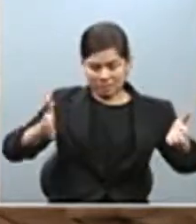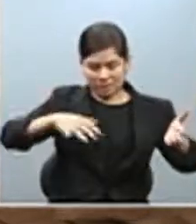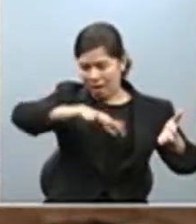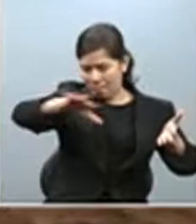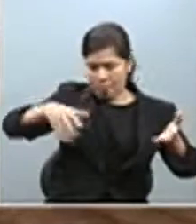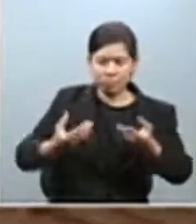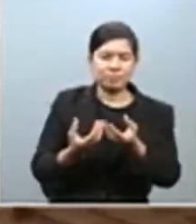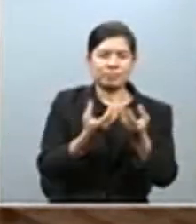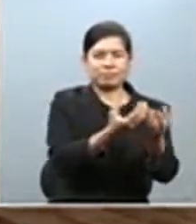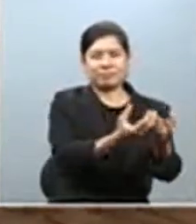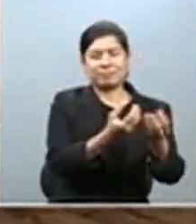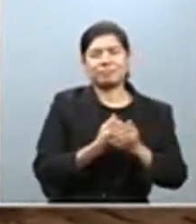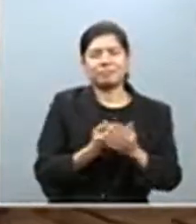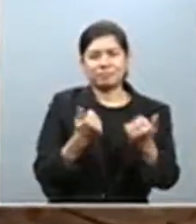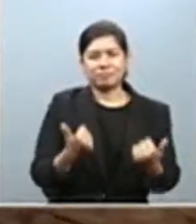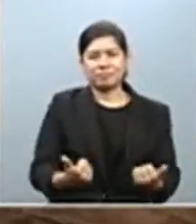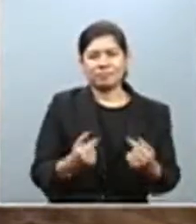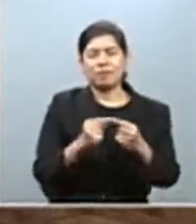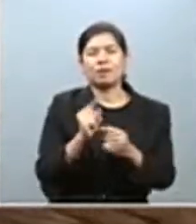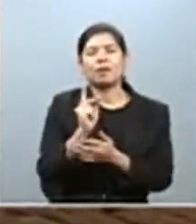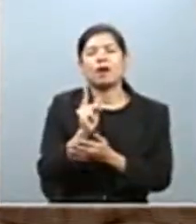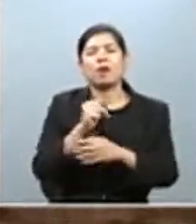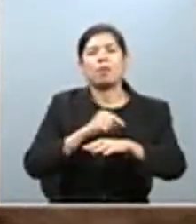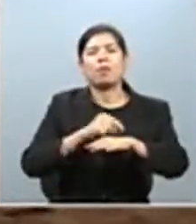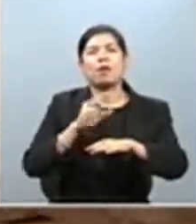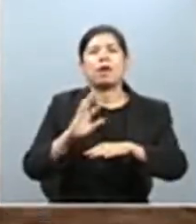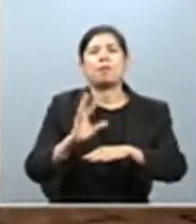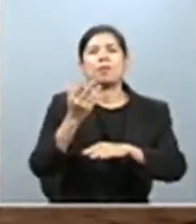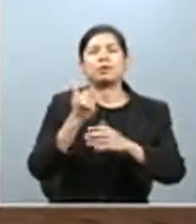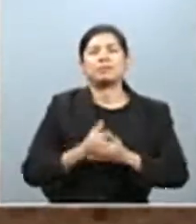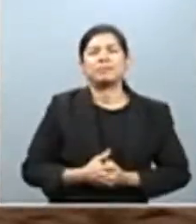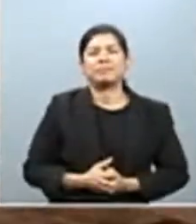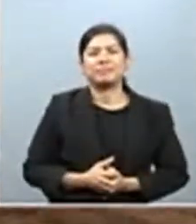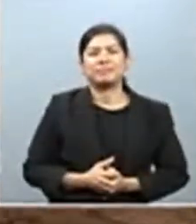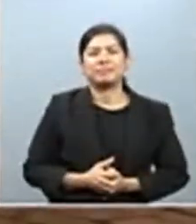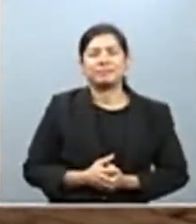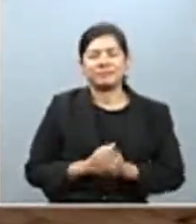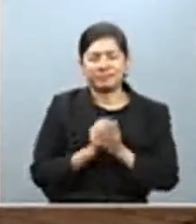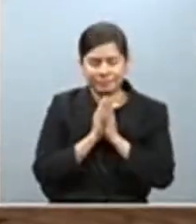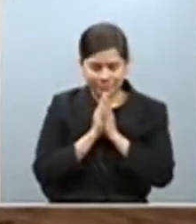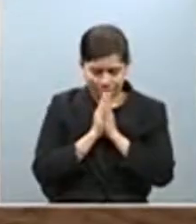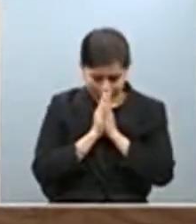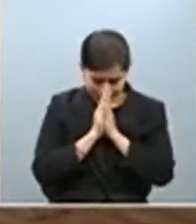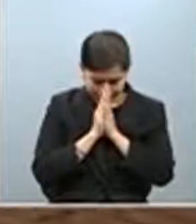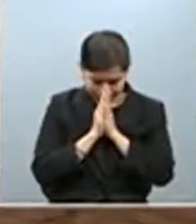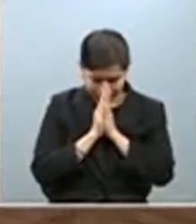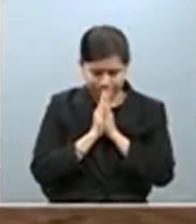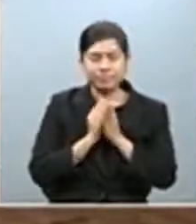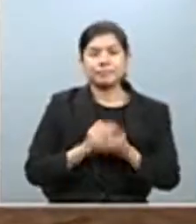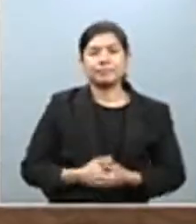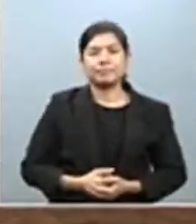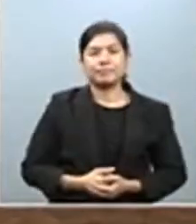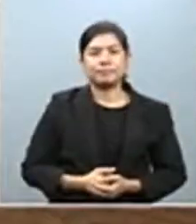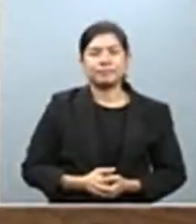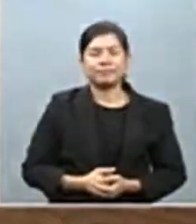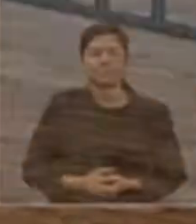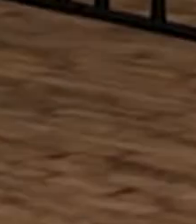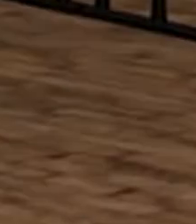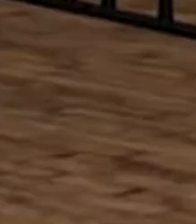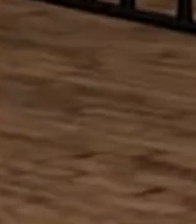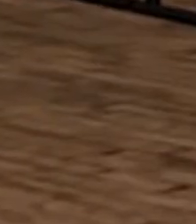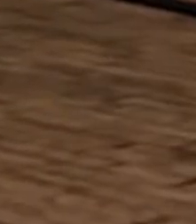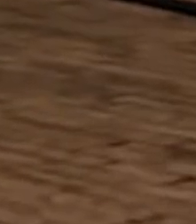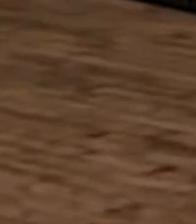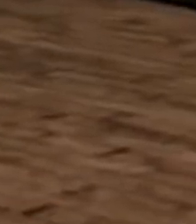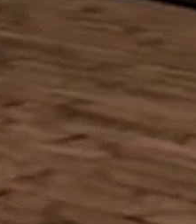วันนี้หมดเวลาสำหรับเก็บตกกับโอ๊คนิธินาฏราชนิยมลากันเท่านี้ก่อนสวัสดีค่ะ ตัวเขาร่าเริงสดใสรับ